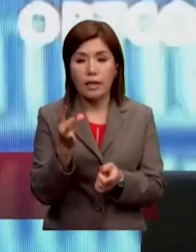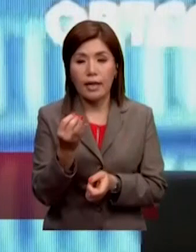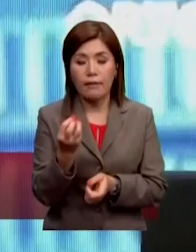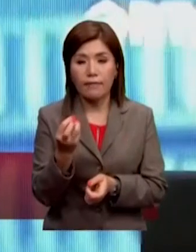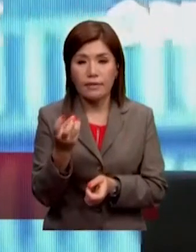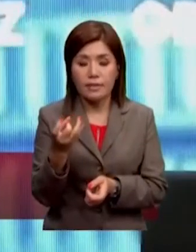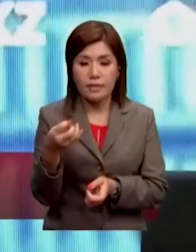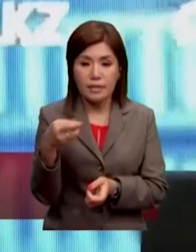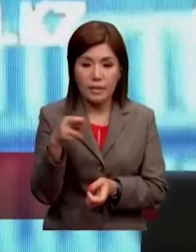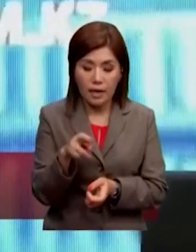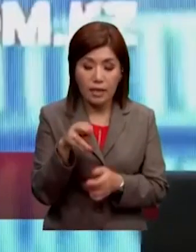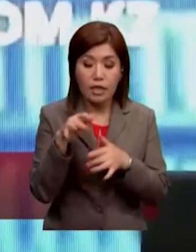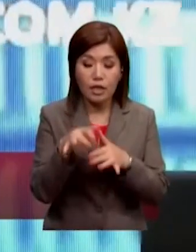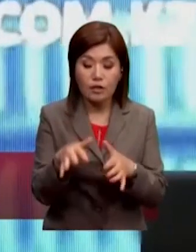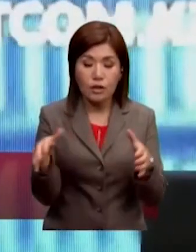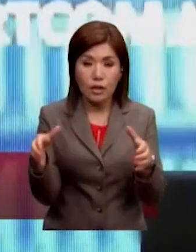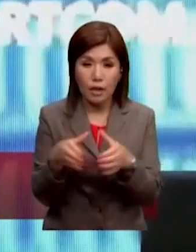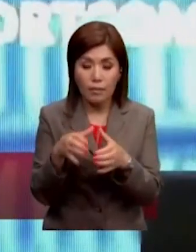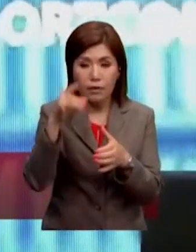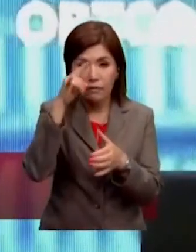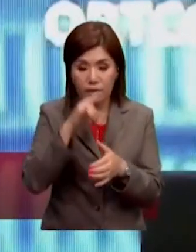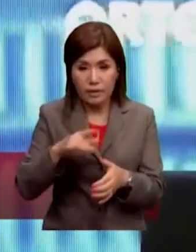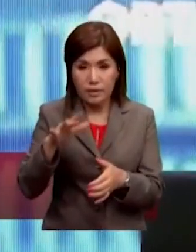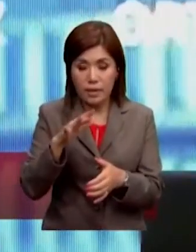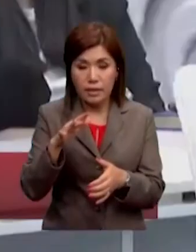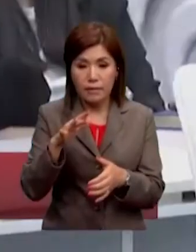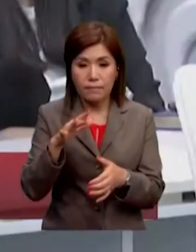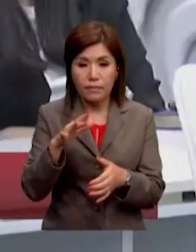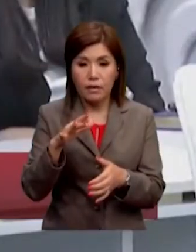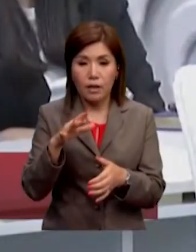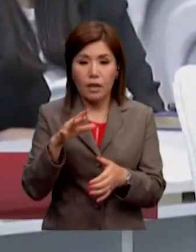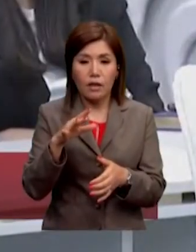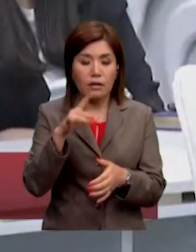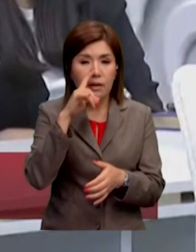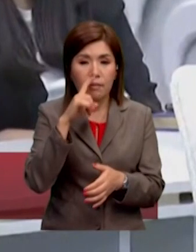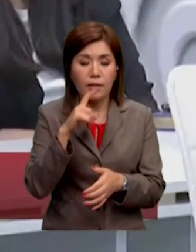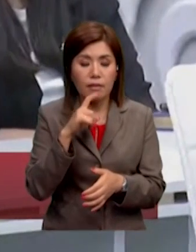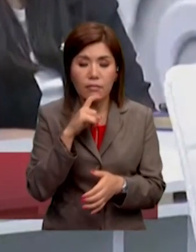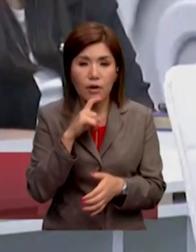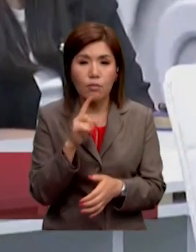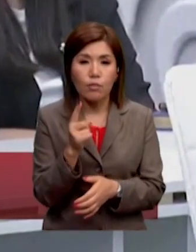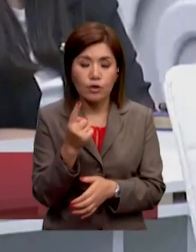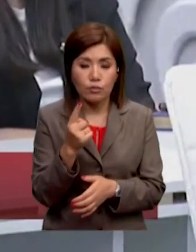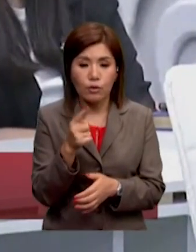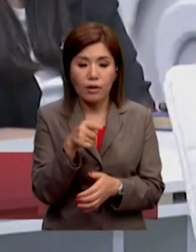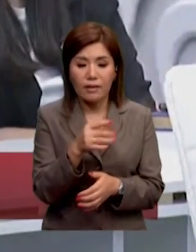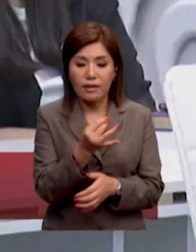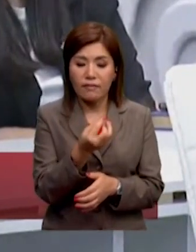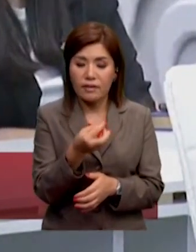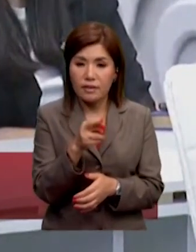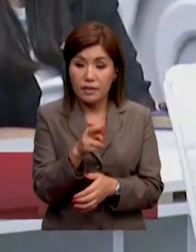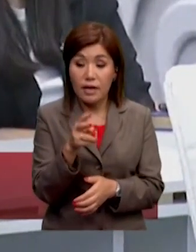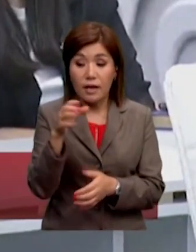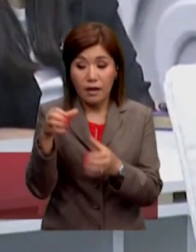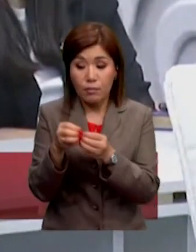то есть инвестиции действующих компаний в Казахстане. Не понимаю лично я, почему это не является инвестициями, если